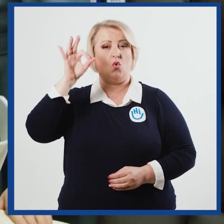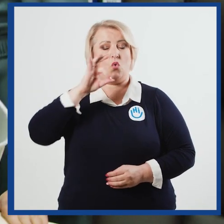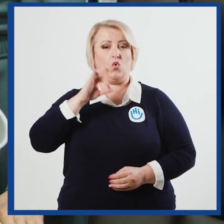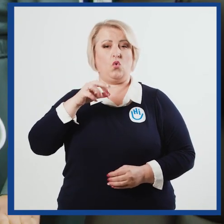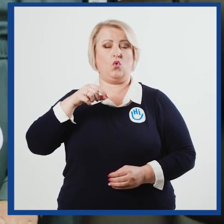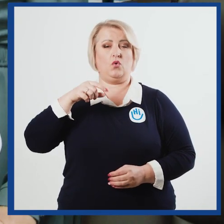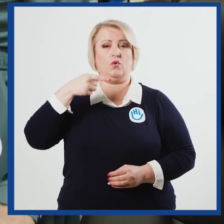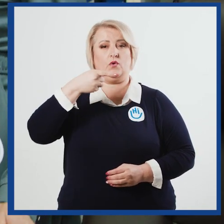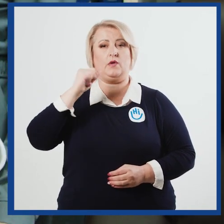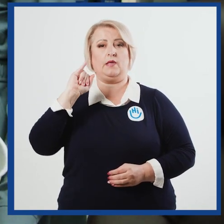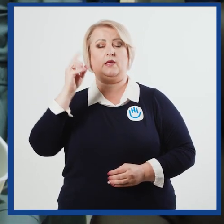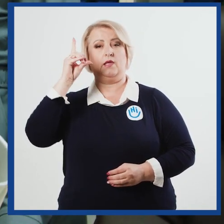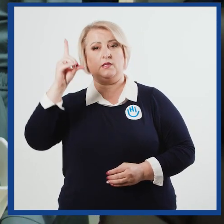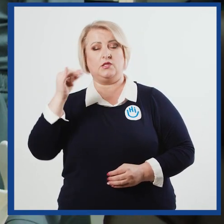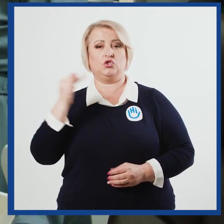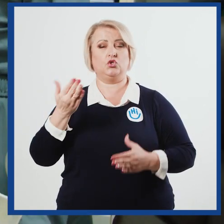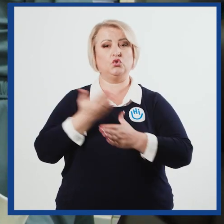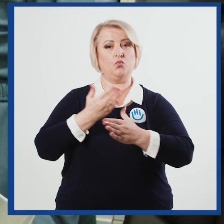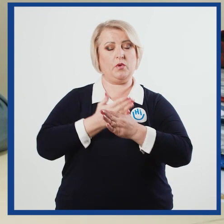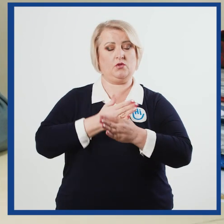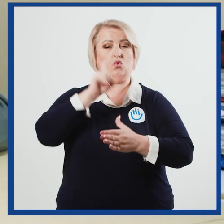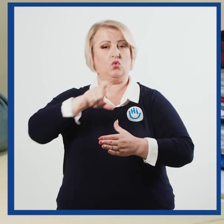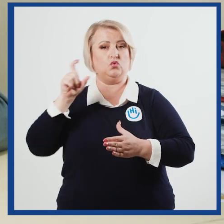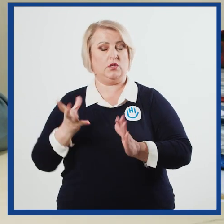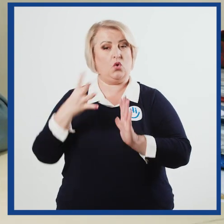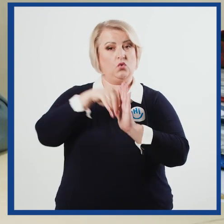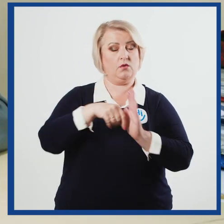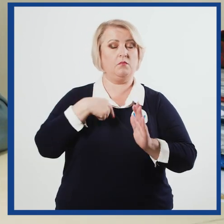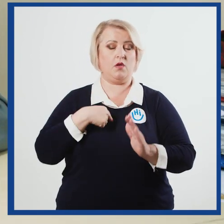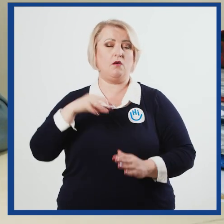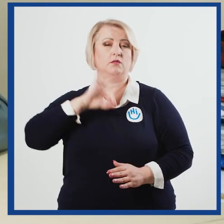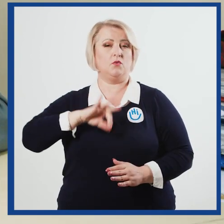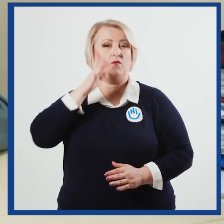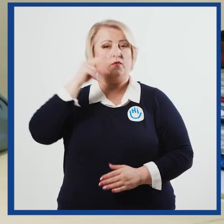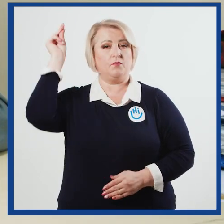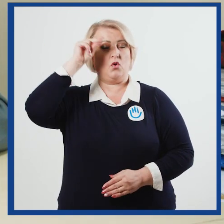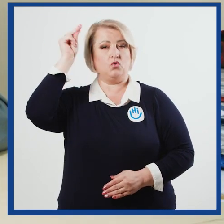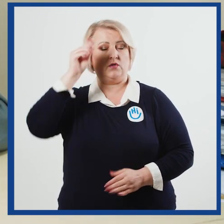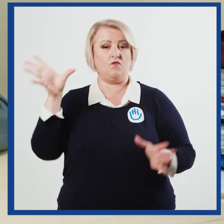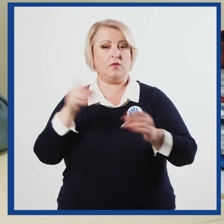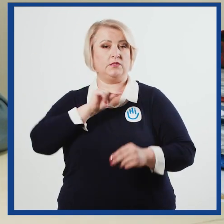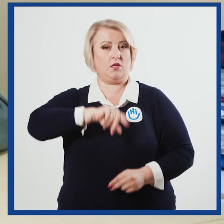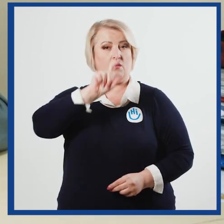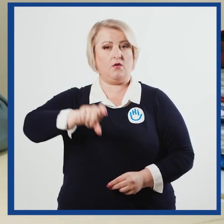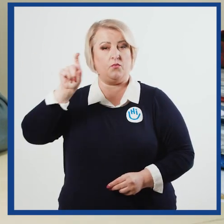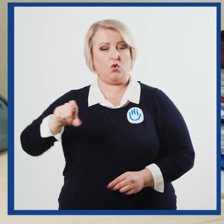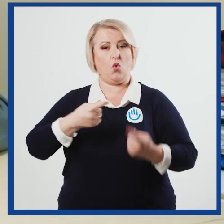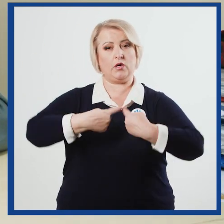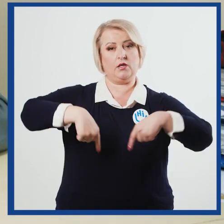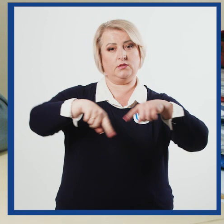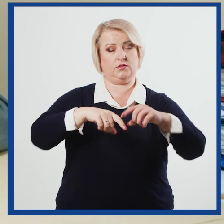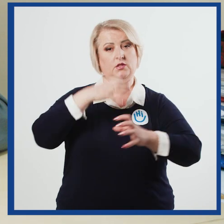le-am utilizat în timpul instruirii cu angajații unei organizații internaționale, dar și în cadrul